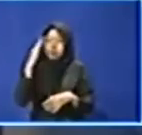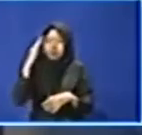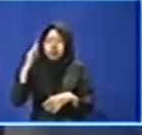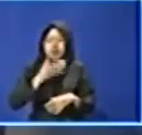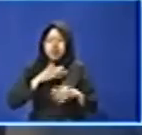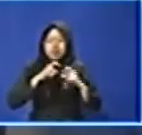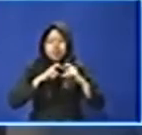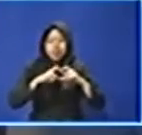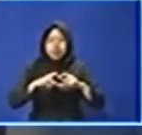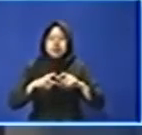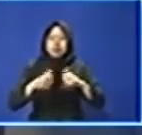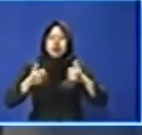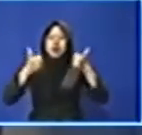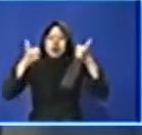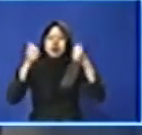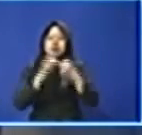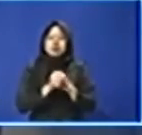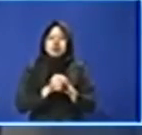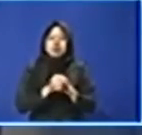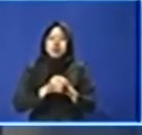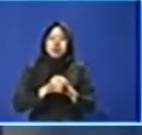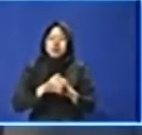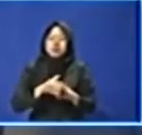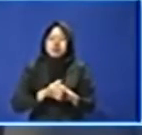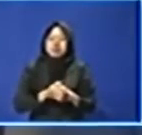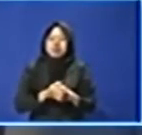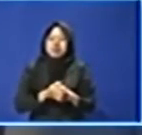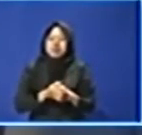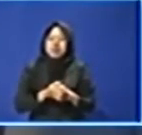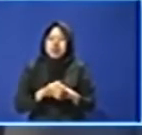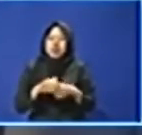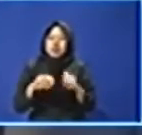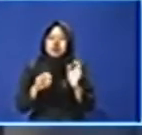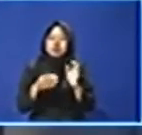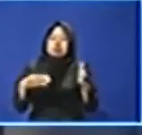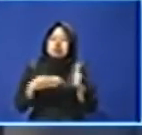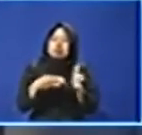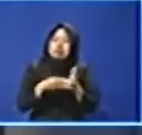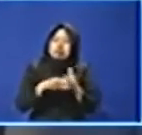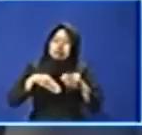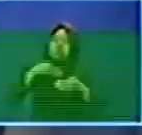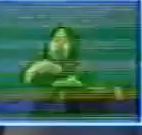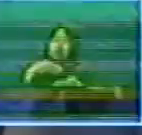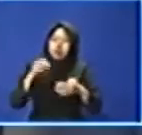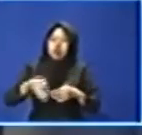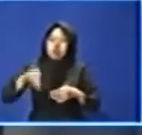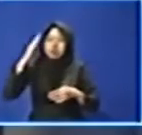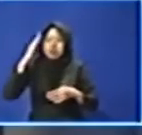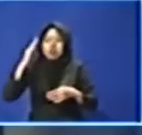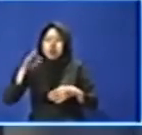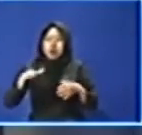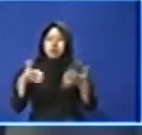Indonesia bangkokan pohon kamu Gempita ke depan adalah bagaimana kita menjaga keberlangsungan